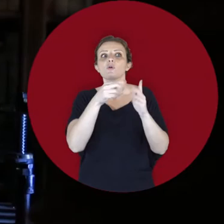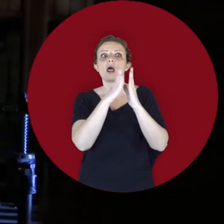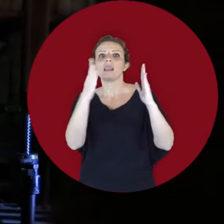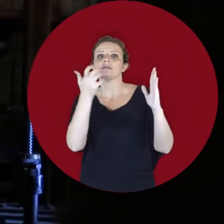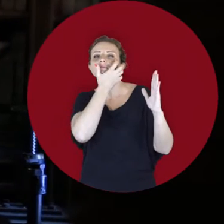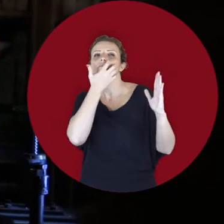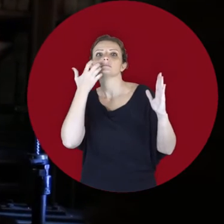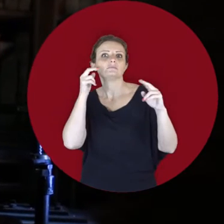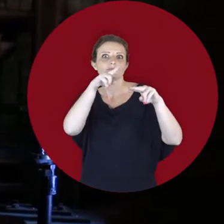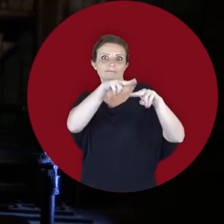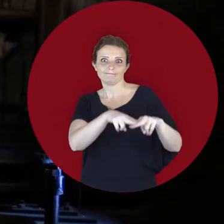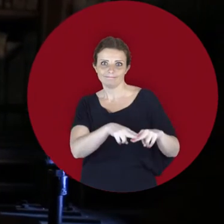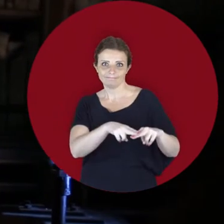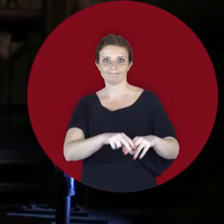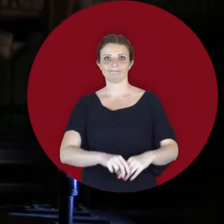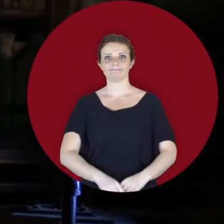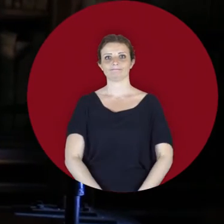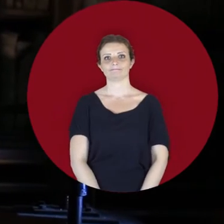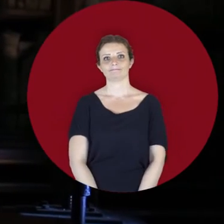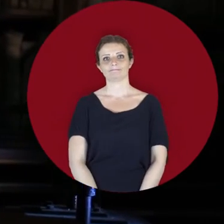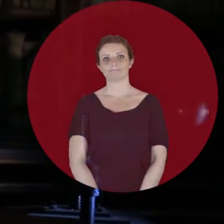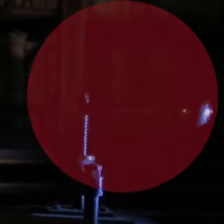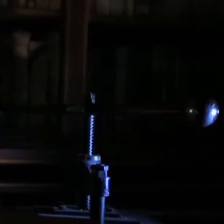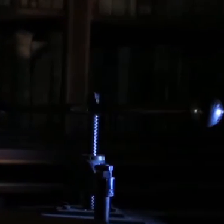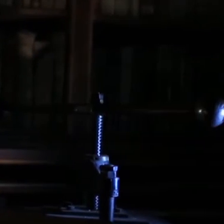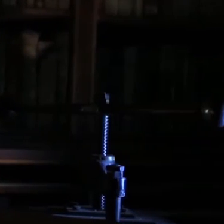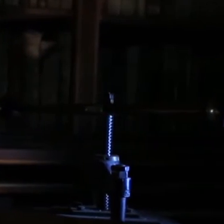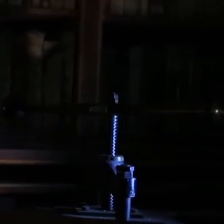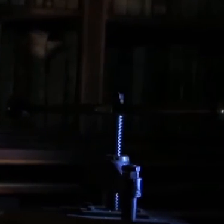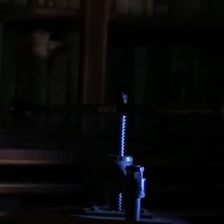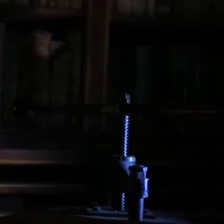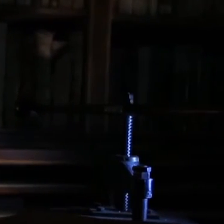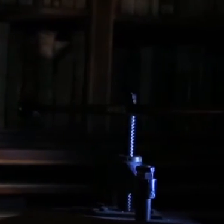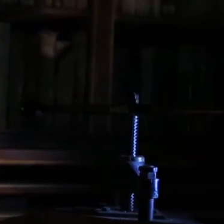Ursicino prosegue la sua attività amanuense.